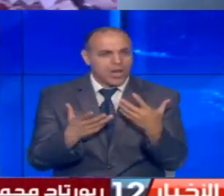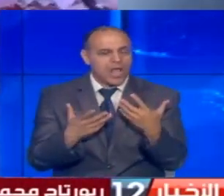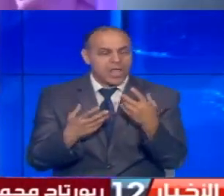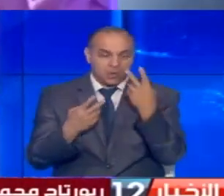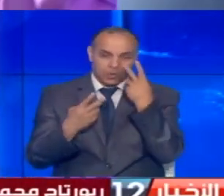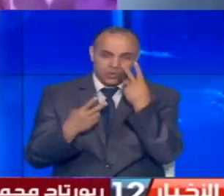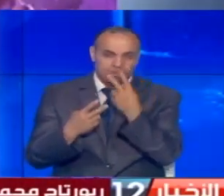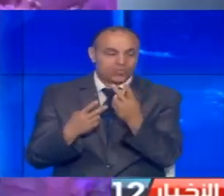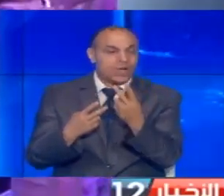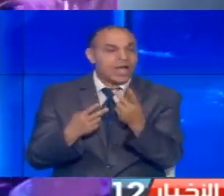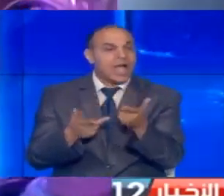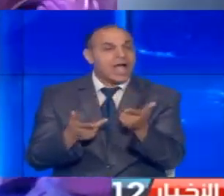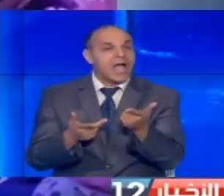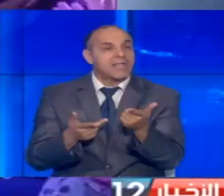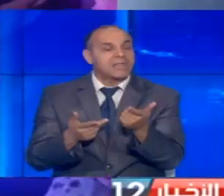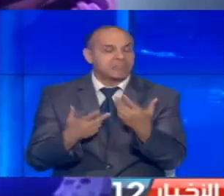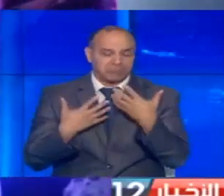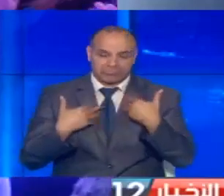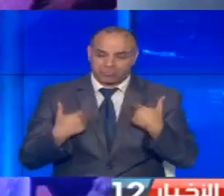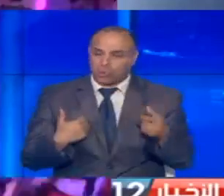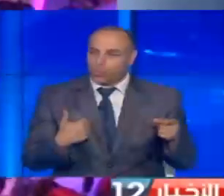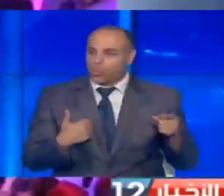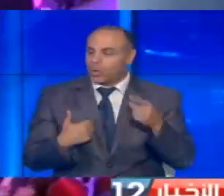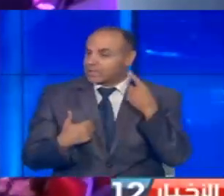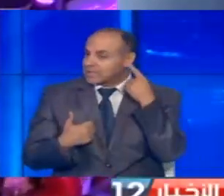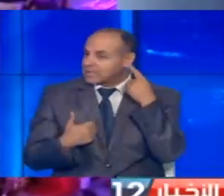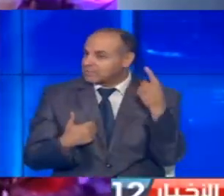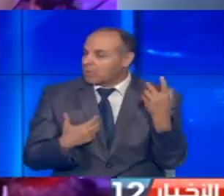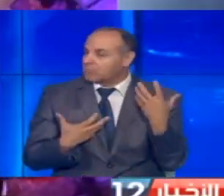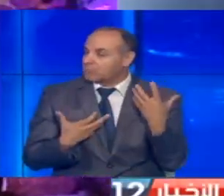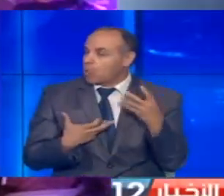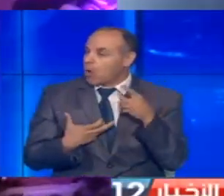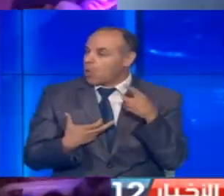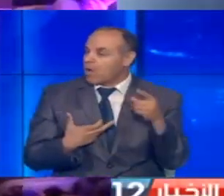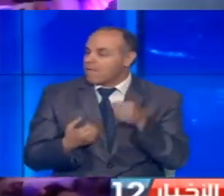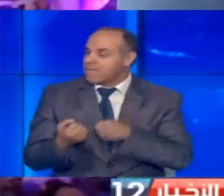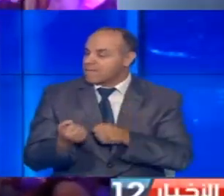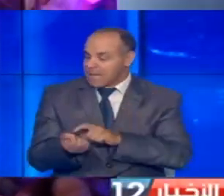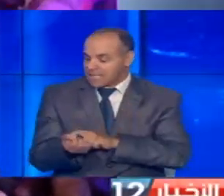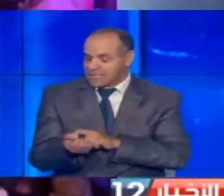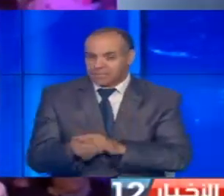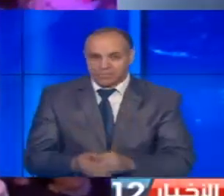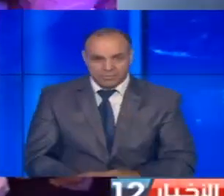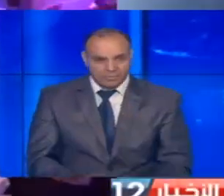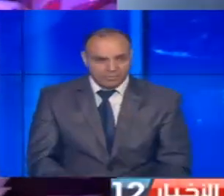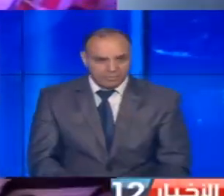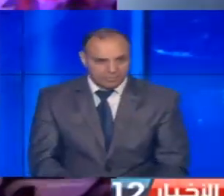بالمشاهدة، بغية الاستمتاع للآذان المتعطشة للفن الأصيل.